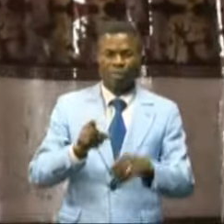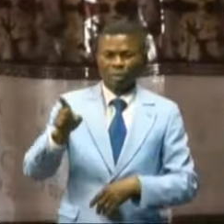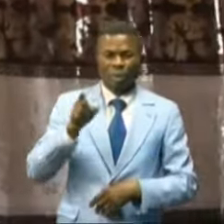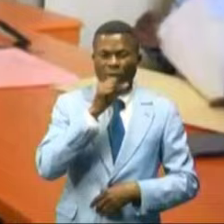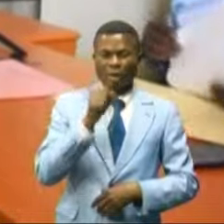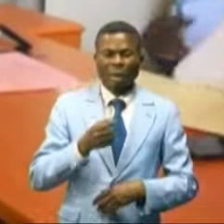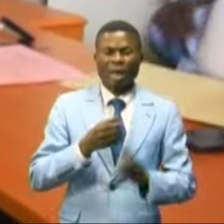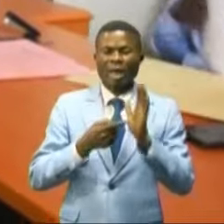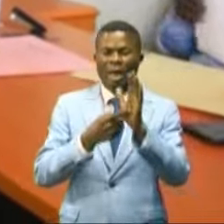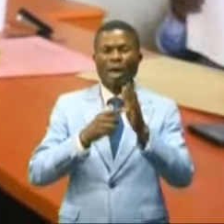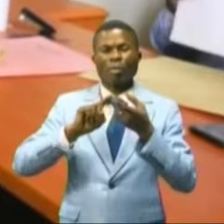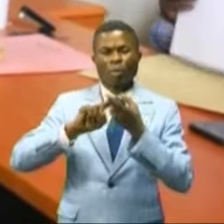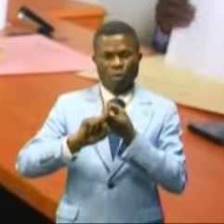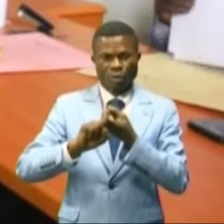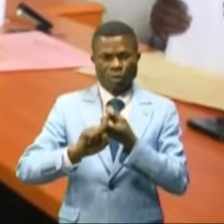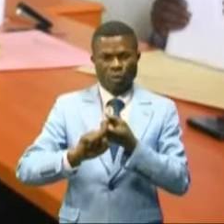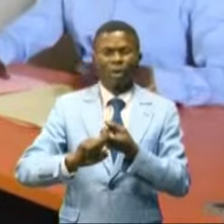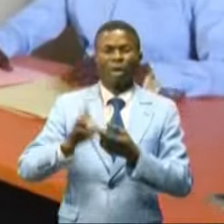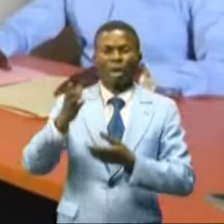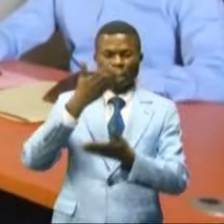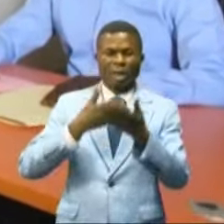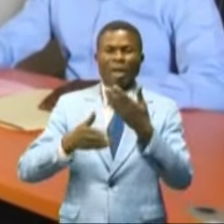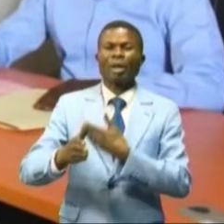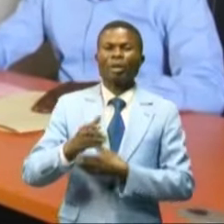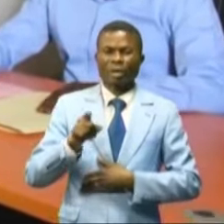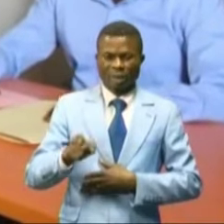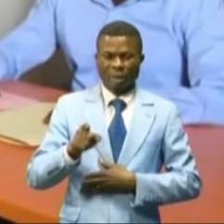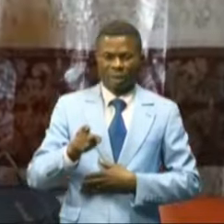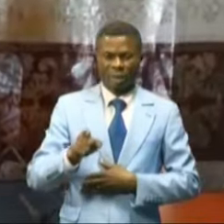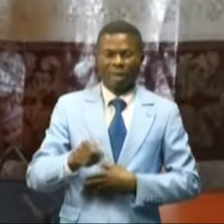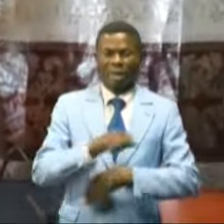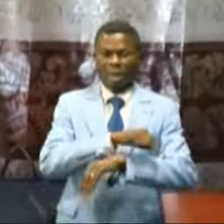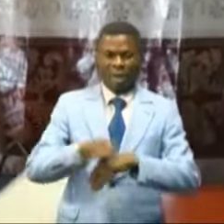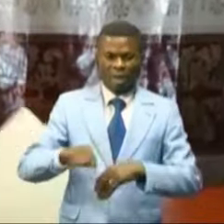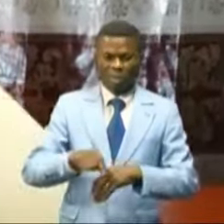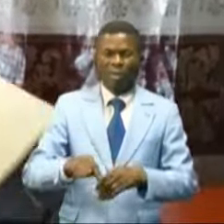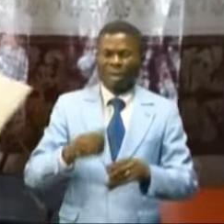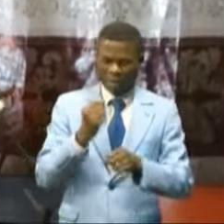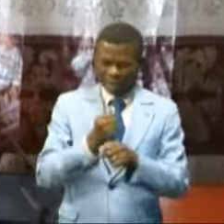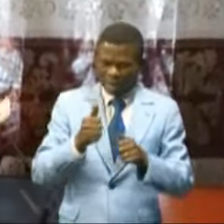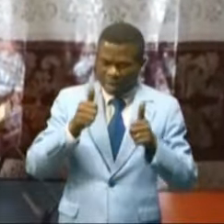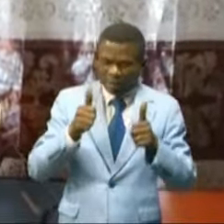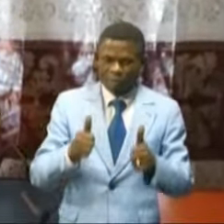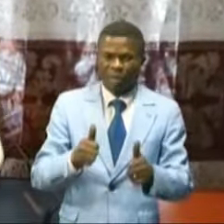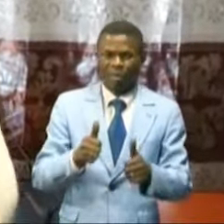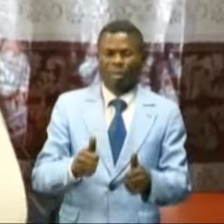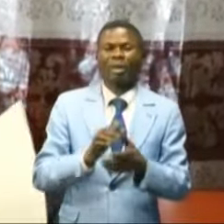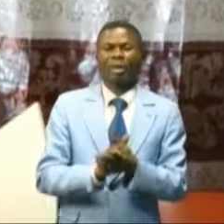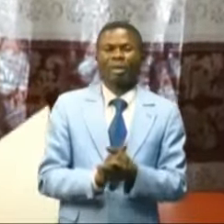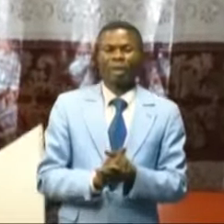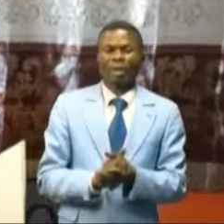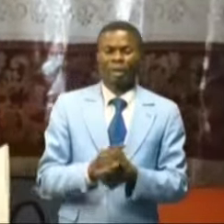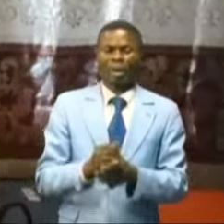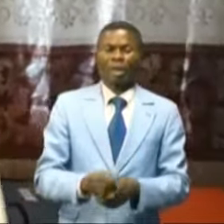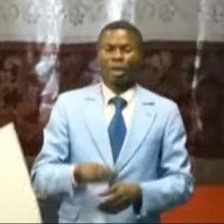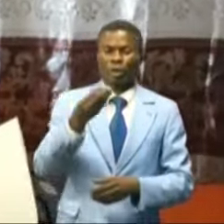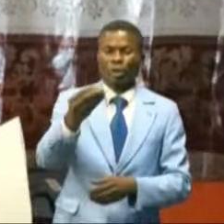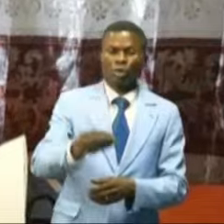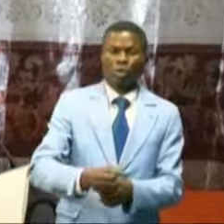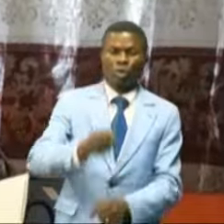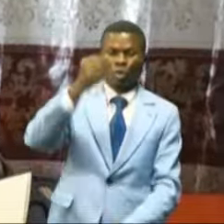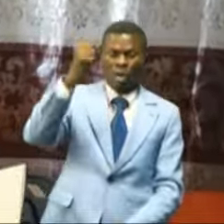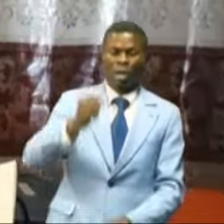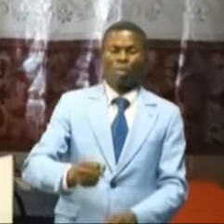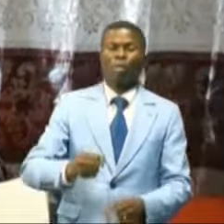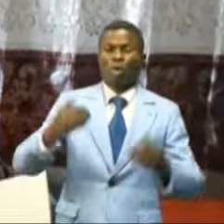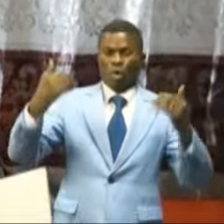a exprimé sa confiance en son successeur, assurant qu'il laissait le ministère entre les bonnes mains. Je vous passe les bâtons de commandement pour que la